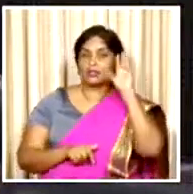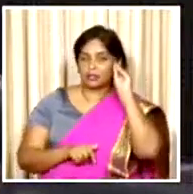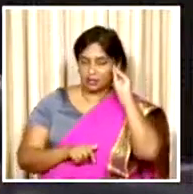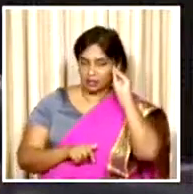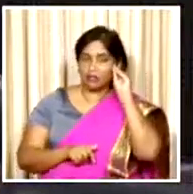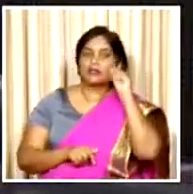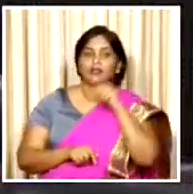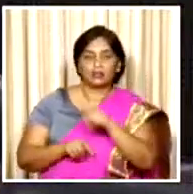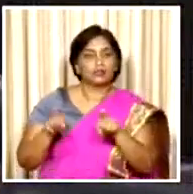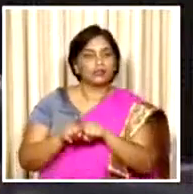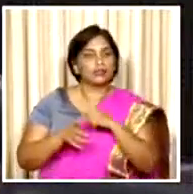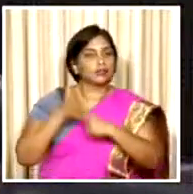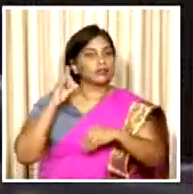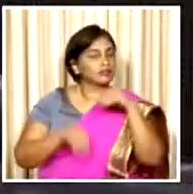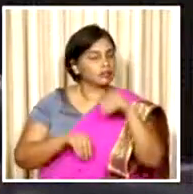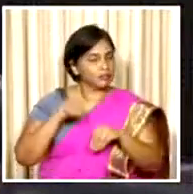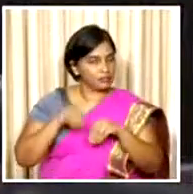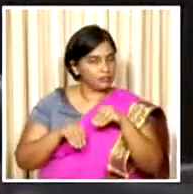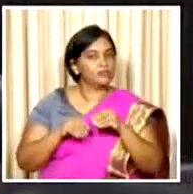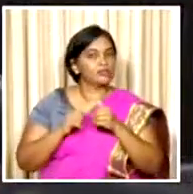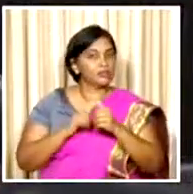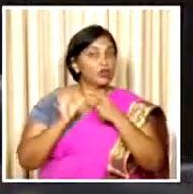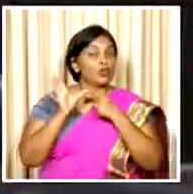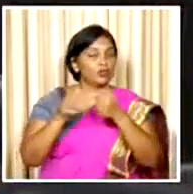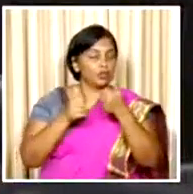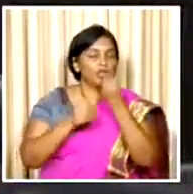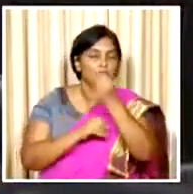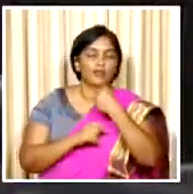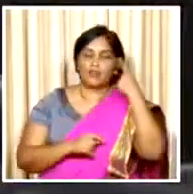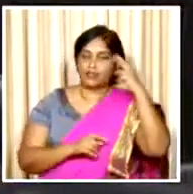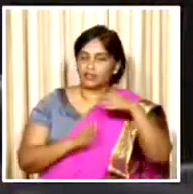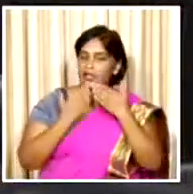තියෙන්නේ ඒ අනුව මැතිවරණ සුදුසු පිළිතුර ලැබී කියලා විශ්වාස කරනවා. බොහොම ස්තුතියි.